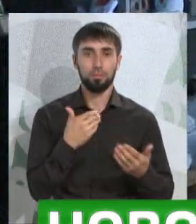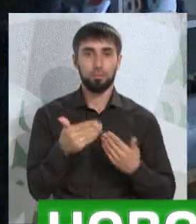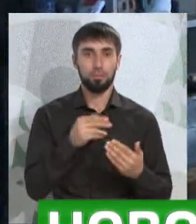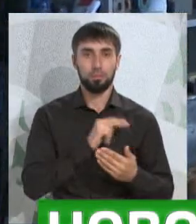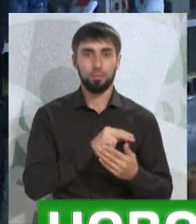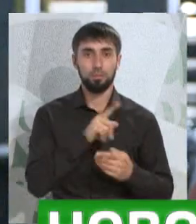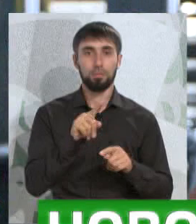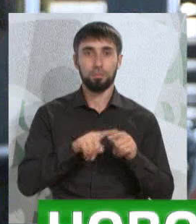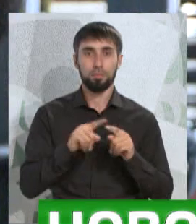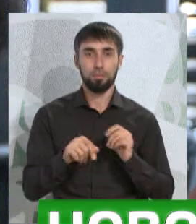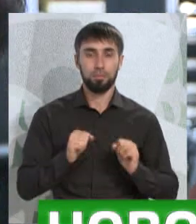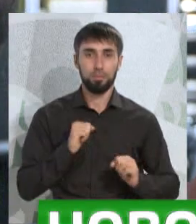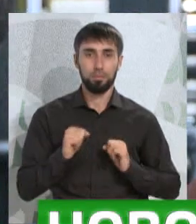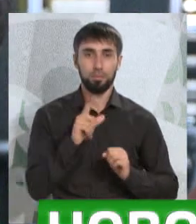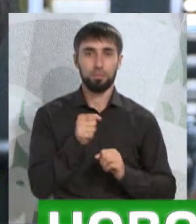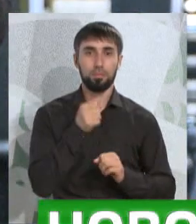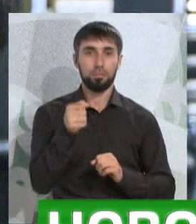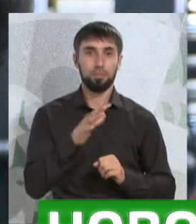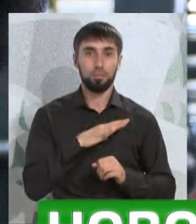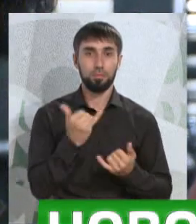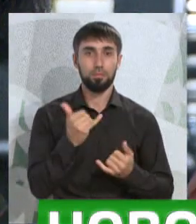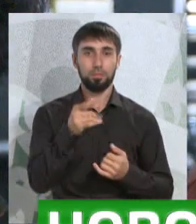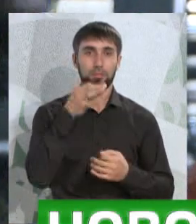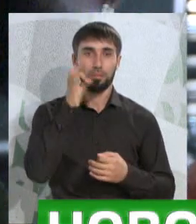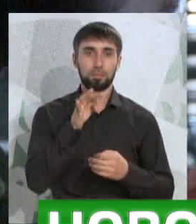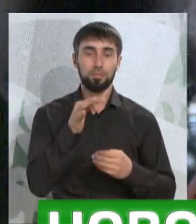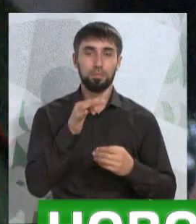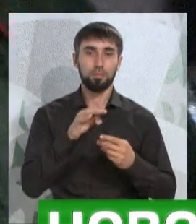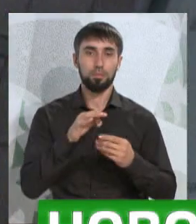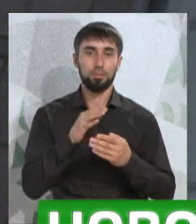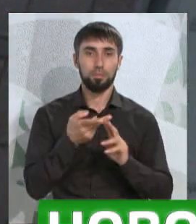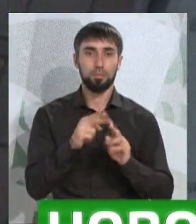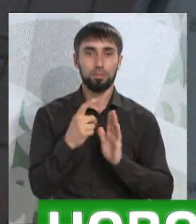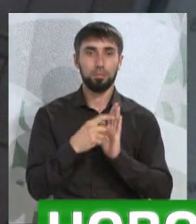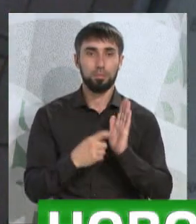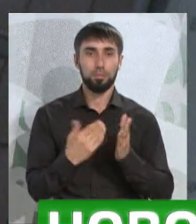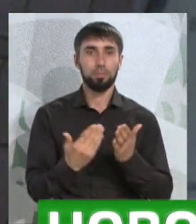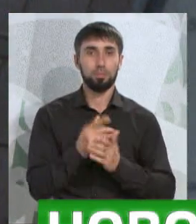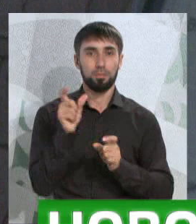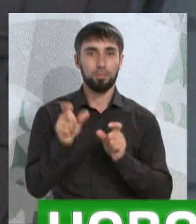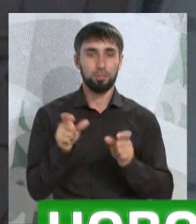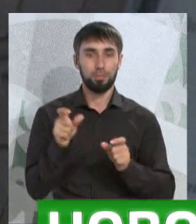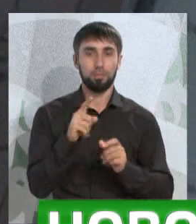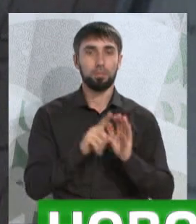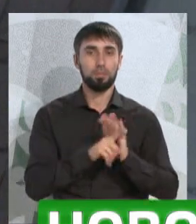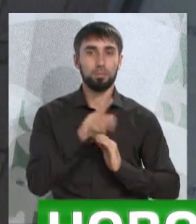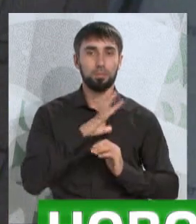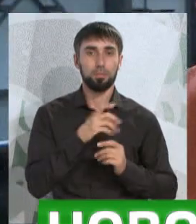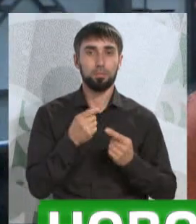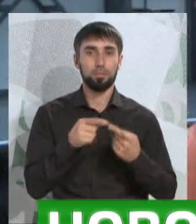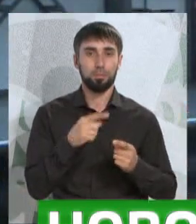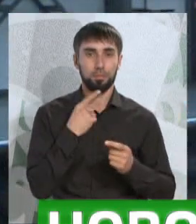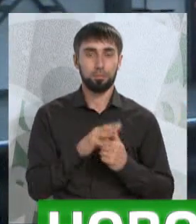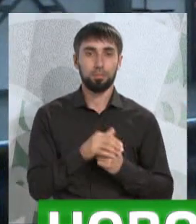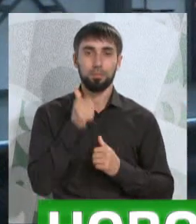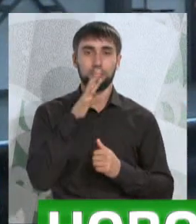очень скоро назначили бригадиром. Сейчас он делится опытами, знаниями сам, с новыми сотрудниками. А начиналось все совсем иначе.